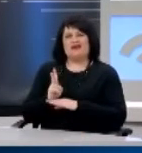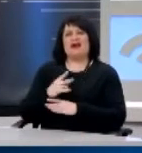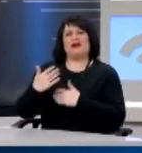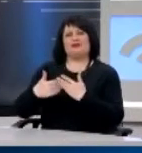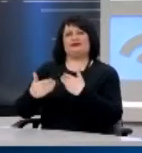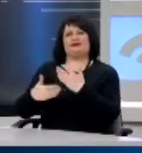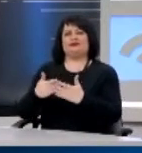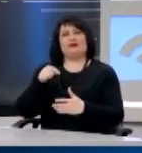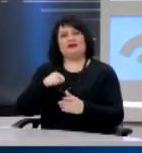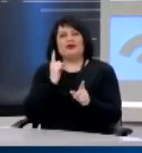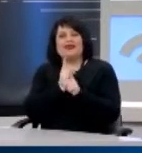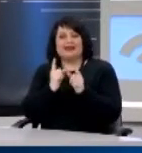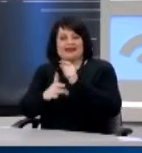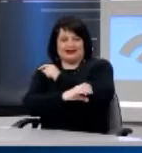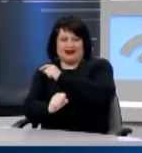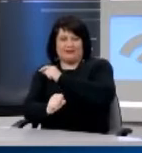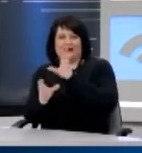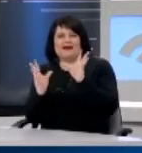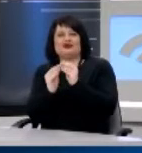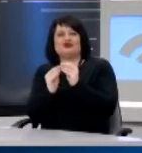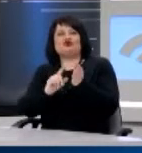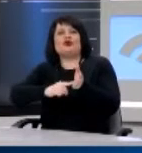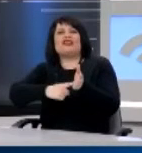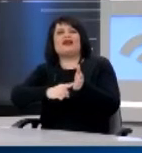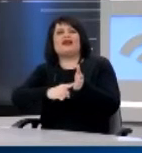ακόμα 200.000 παιδιά που δεν έχουν λάβει.